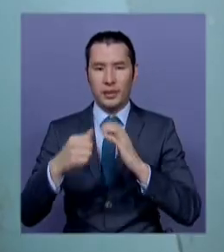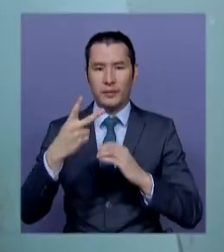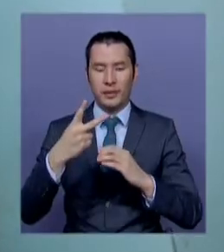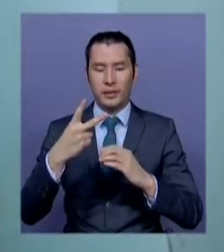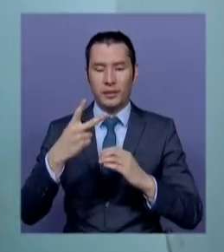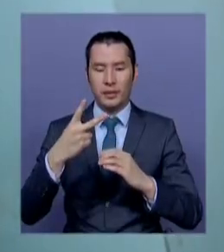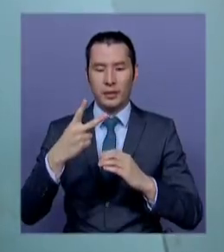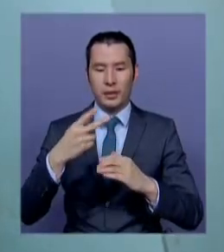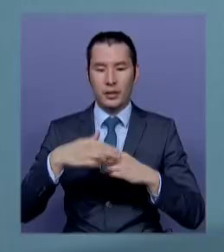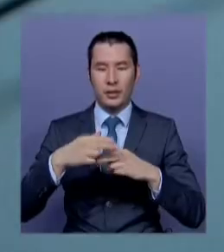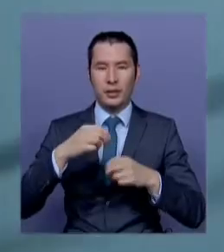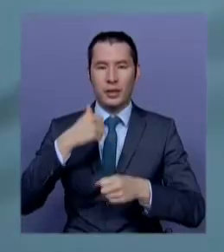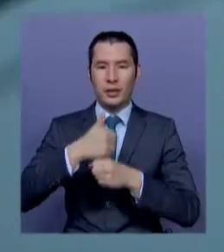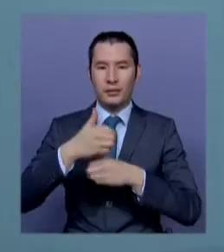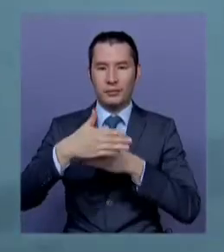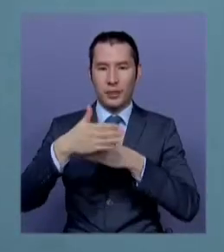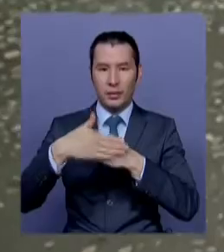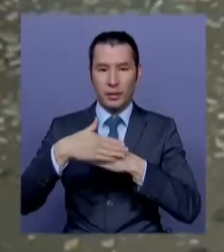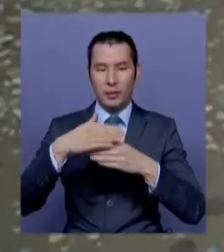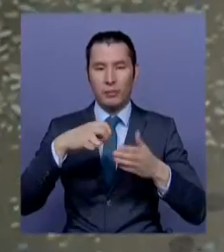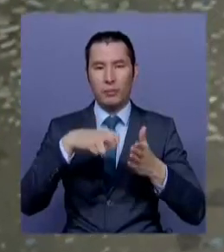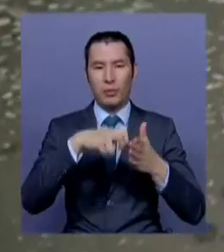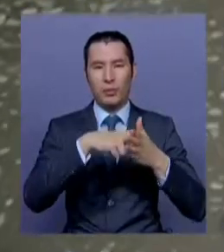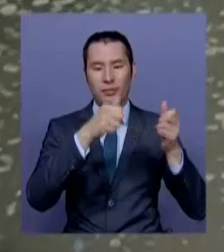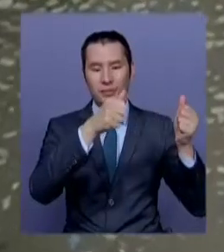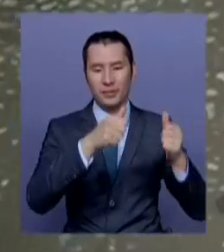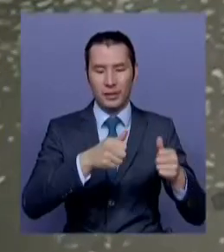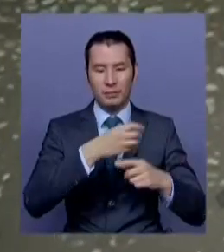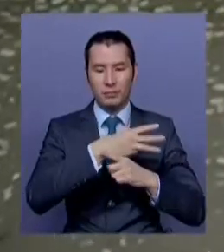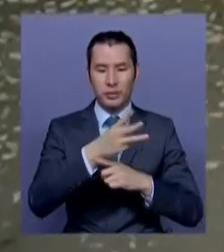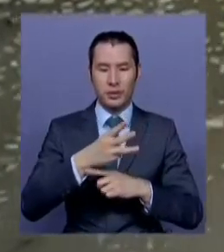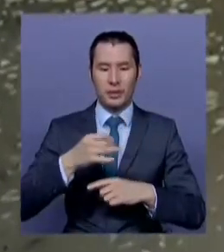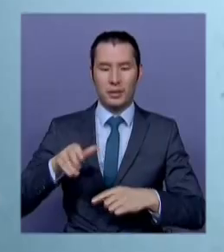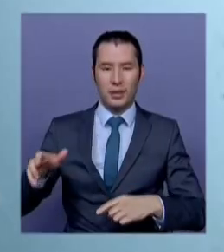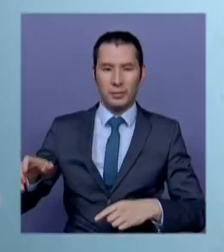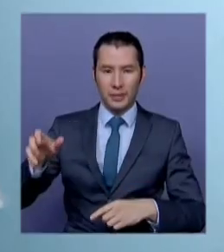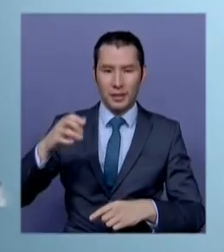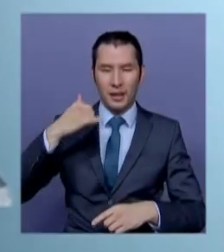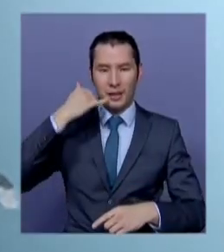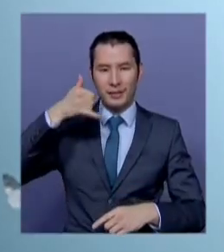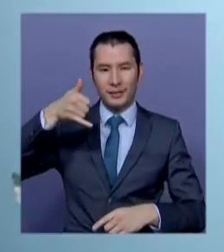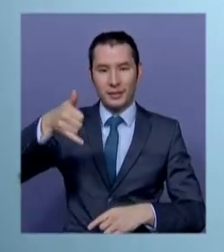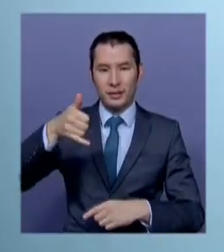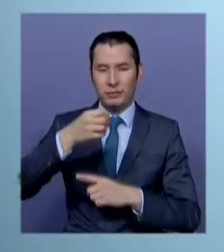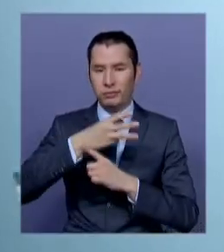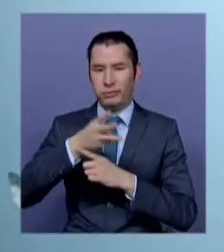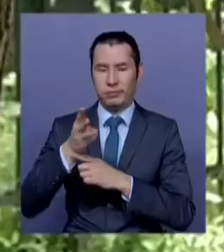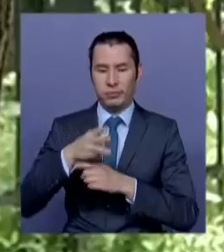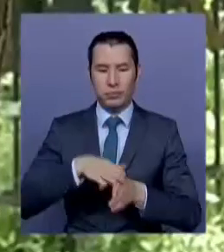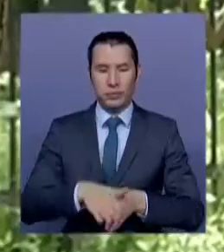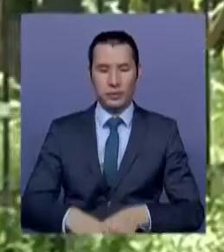Мамандар кіреберістердің есігін, пошта жәшіктерін, сондай-ақ баспалдақ пен домофондарға да түгелдей хлорлы тазартқышты сеуіп